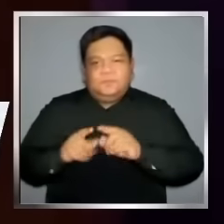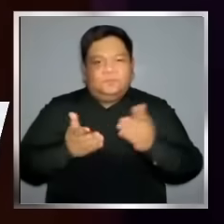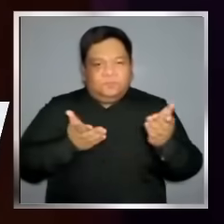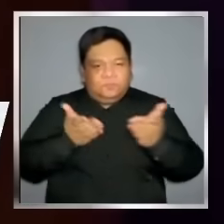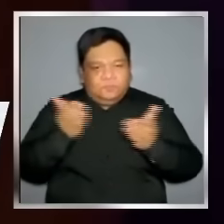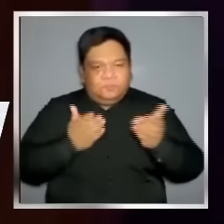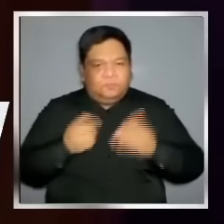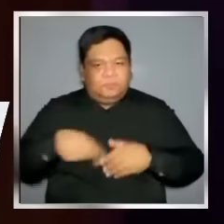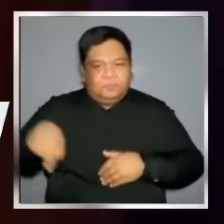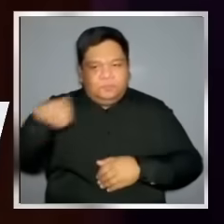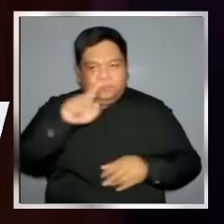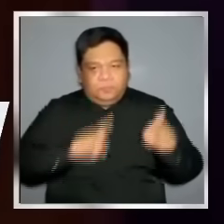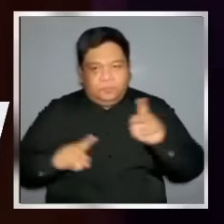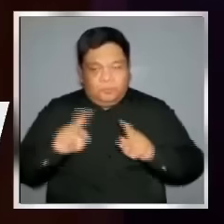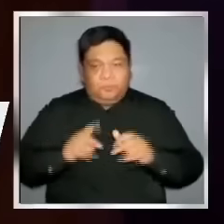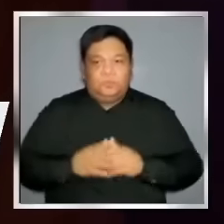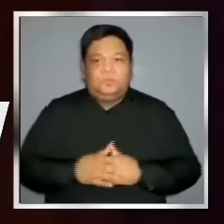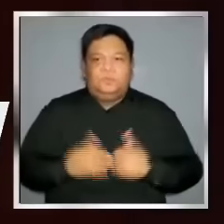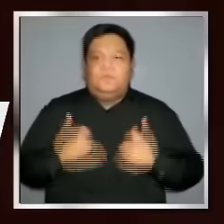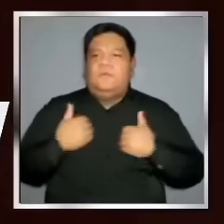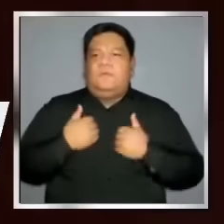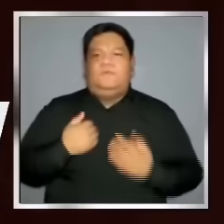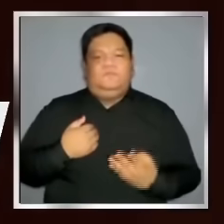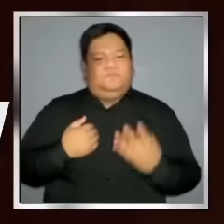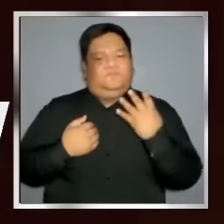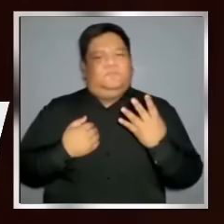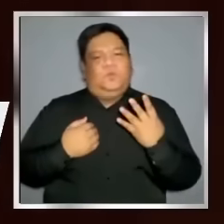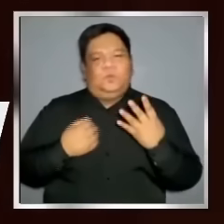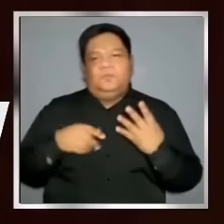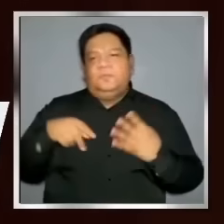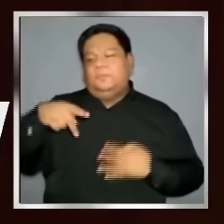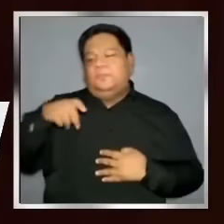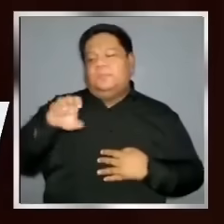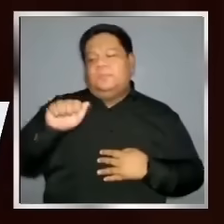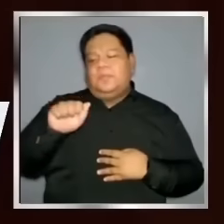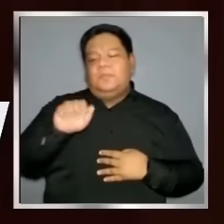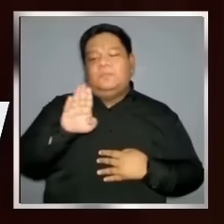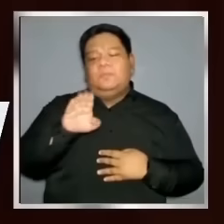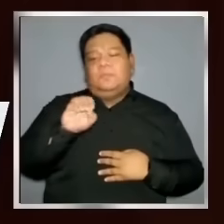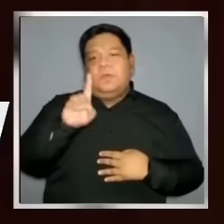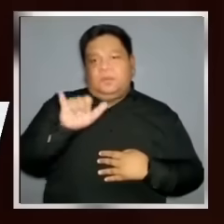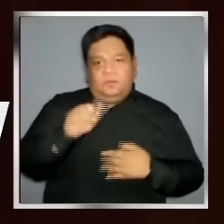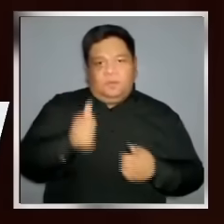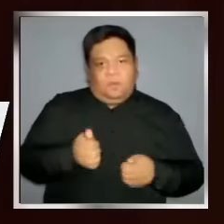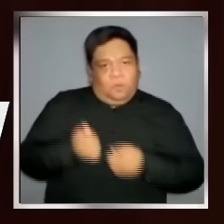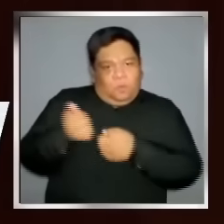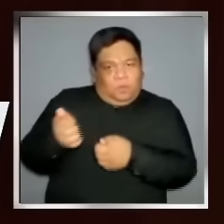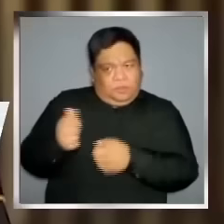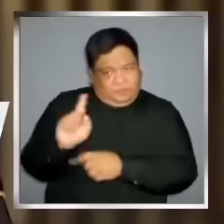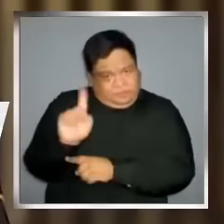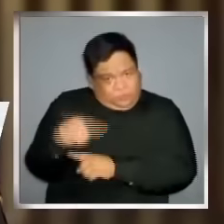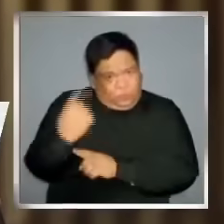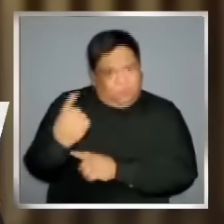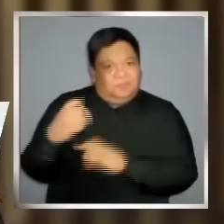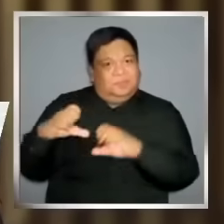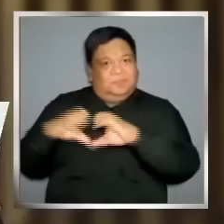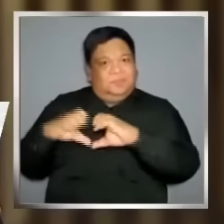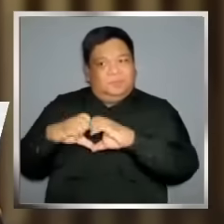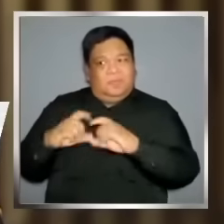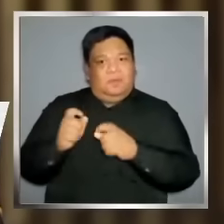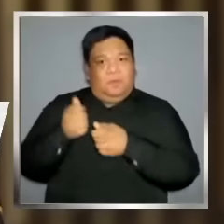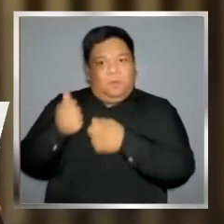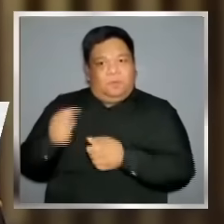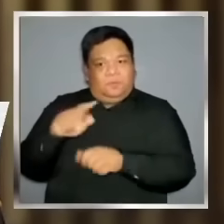ang apat na prestihyosong George Peabody Awards na tanging GMA pa lamang ang ginagawaran sa Pilipinas. When I took the